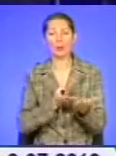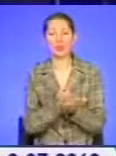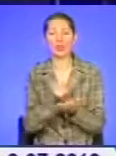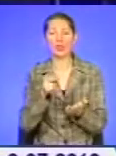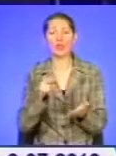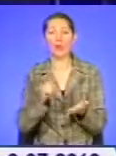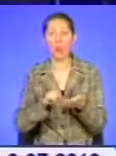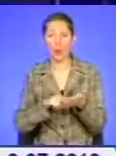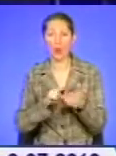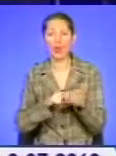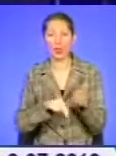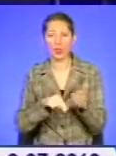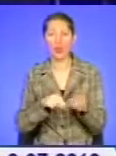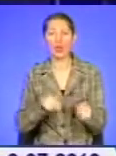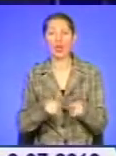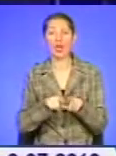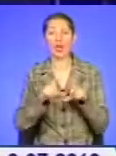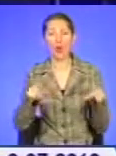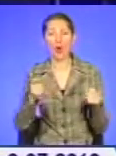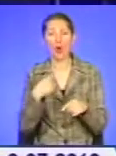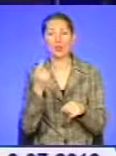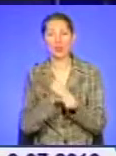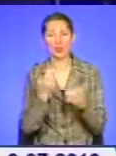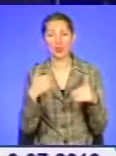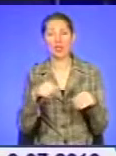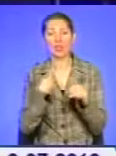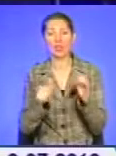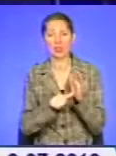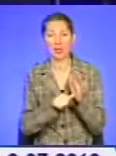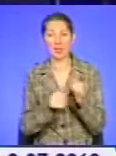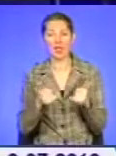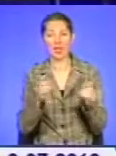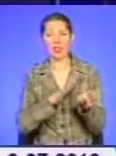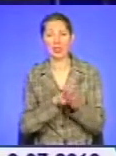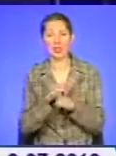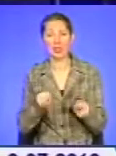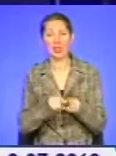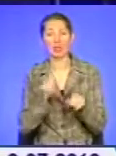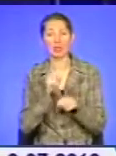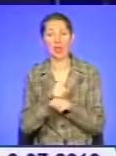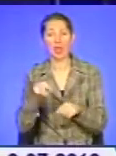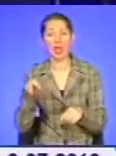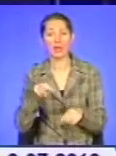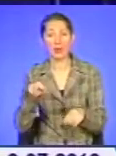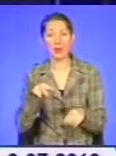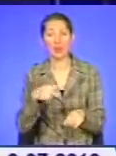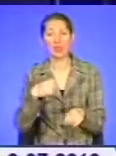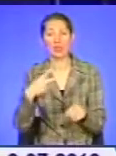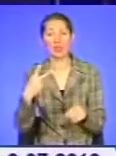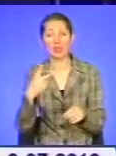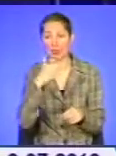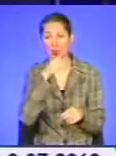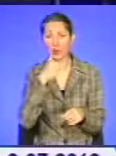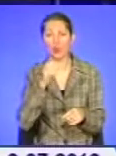установ в області працює уже 16. Для реалізації поставлених завдань в області у липні 2013 року буде